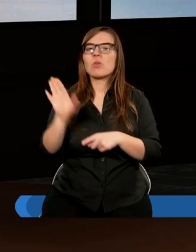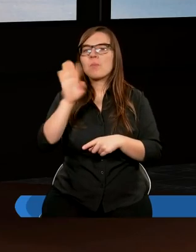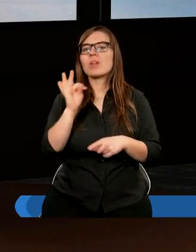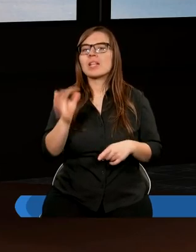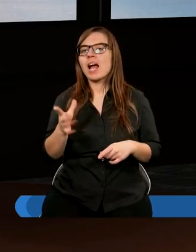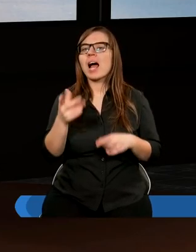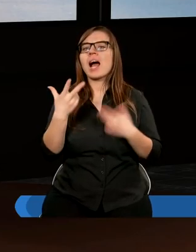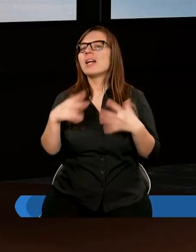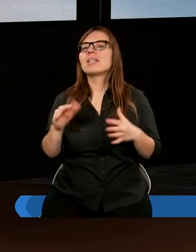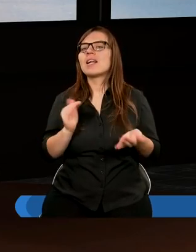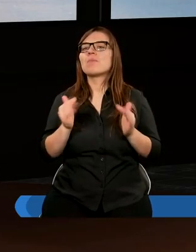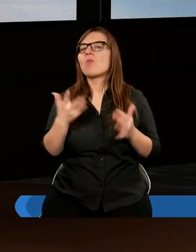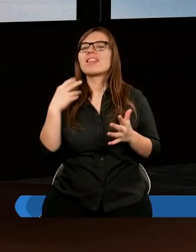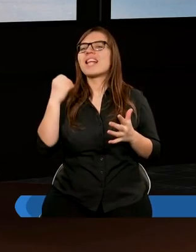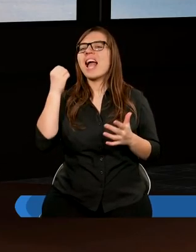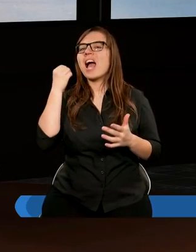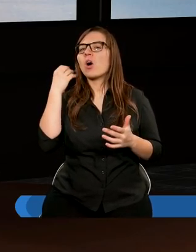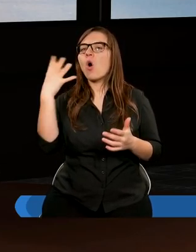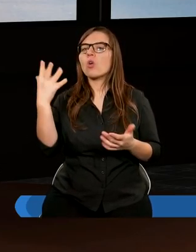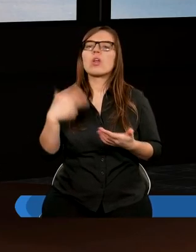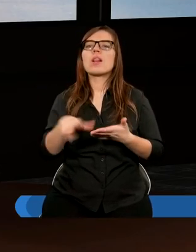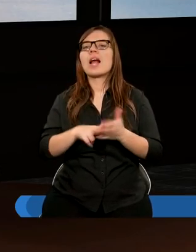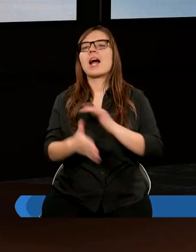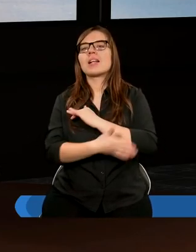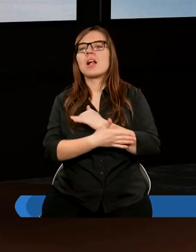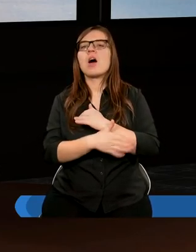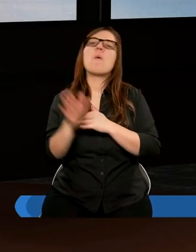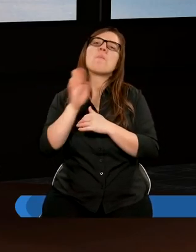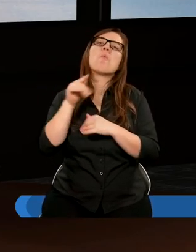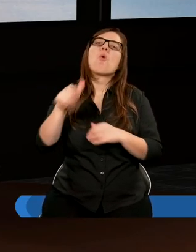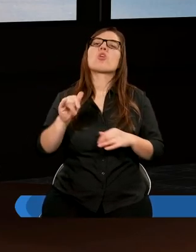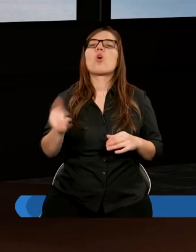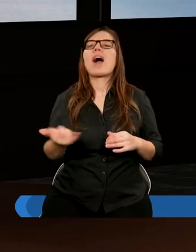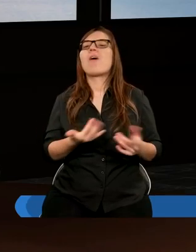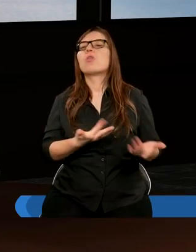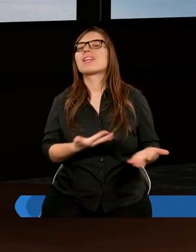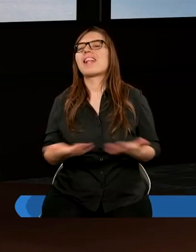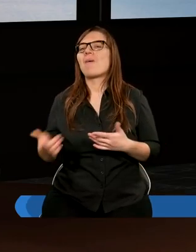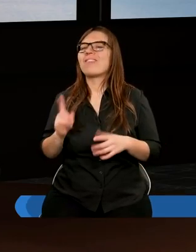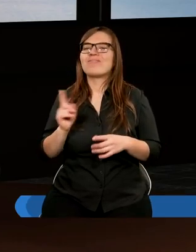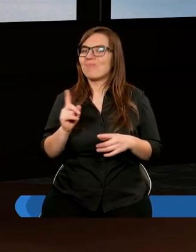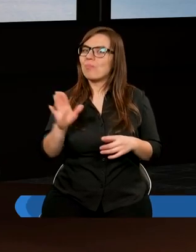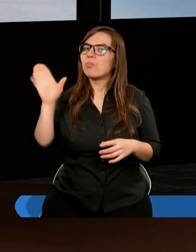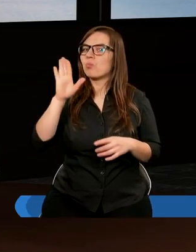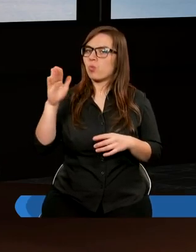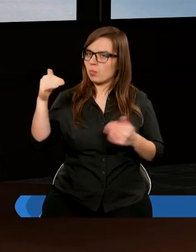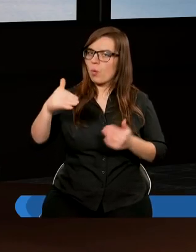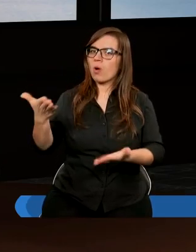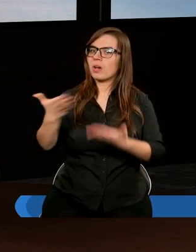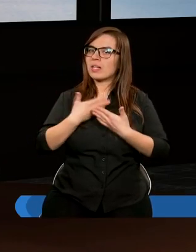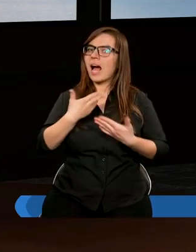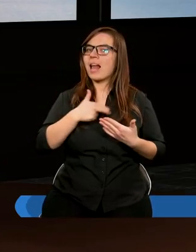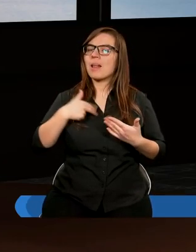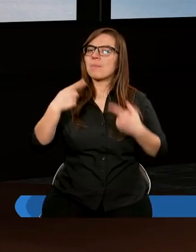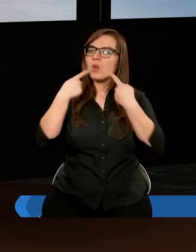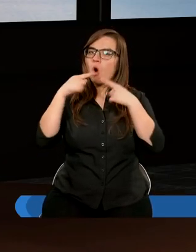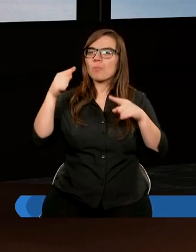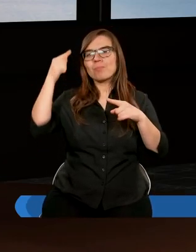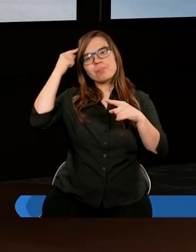tak, ale nie w sposób nierozsądny, na zasadzie Bóg to jakoś załatwi. Bo Bóg daje nam odpowiedzialność, daje nam